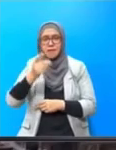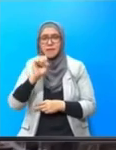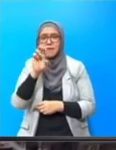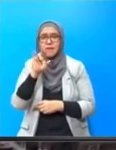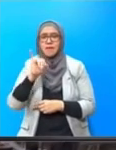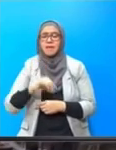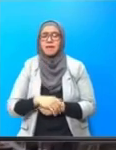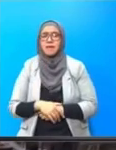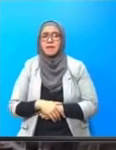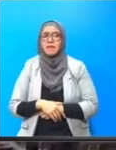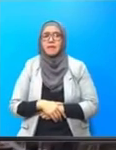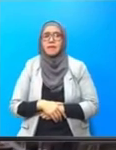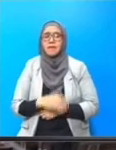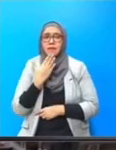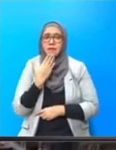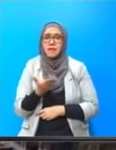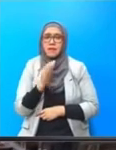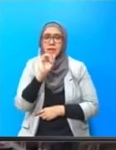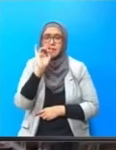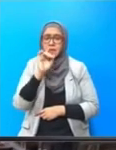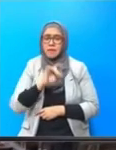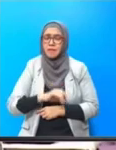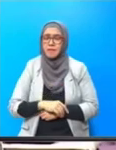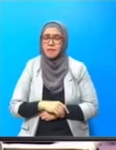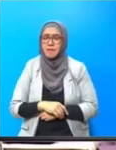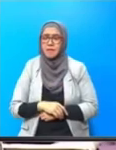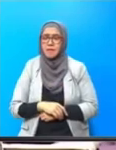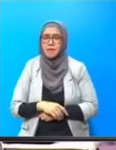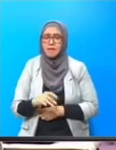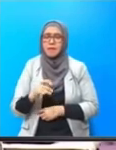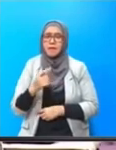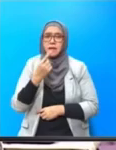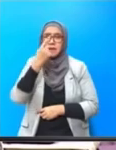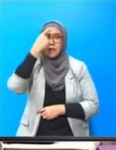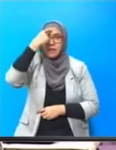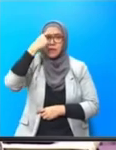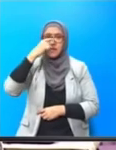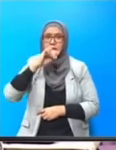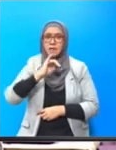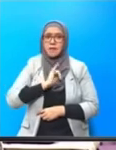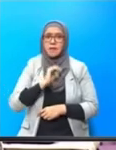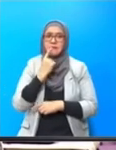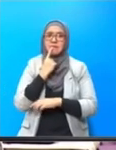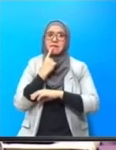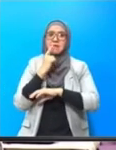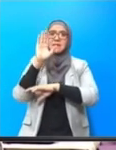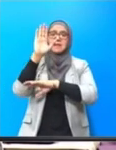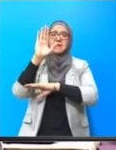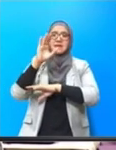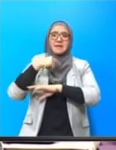kasih Yang Berhormat. Silakan. Betul-betul nak jamin ni, saya tak berani nak jamin.